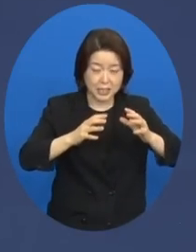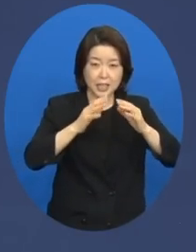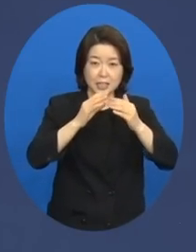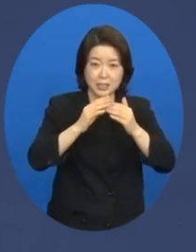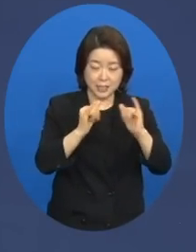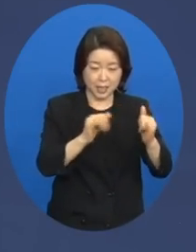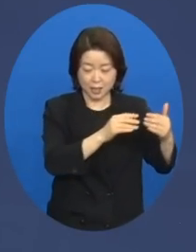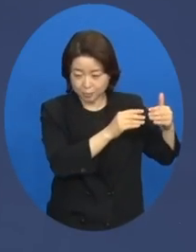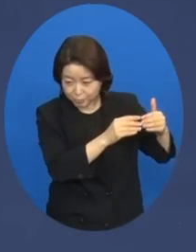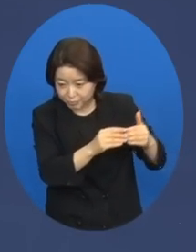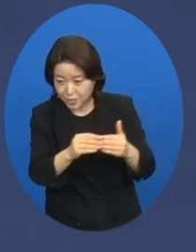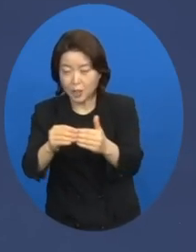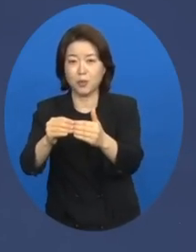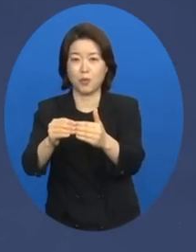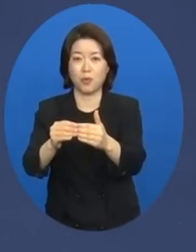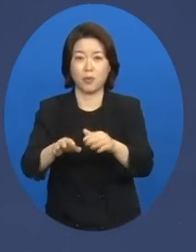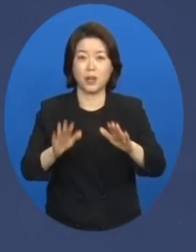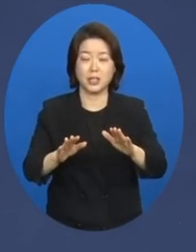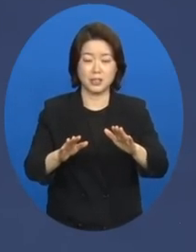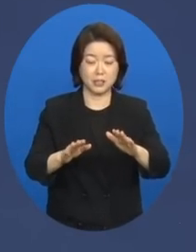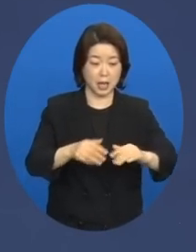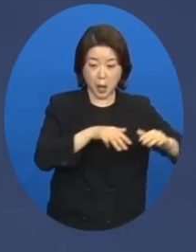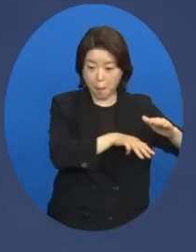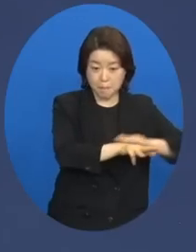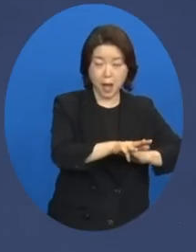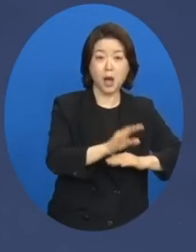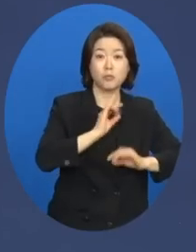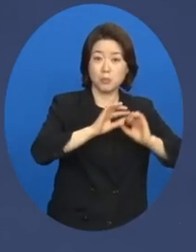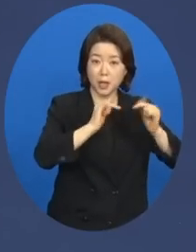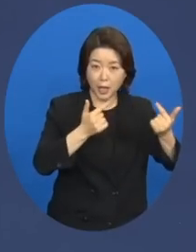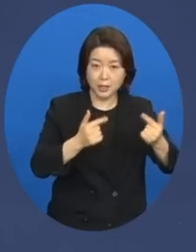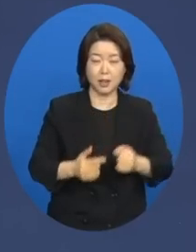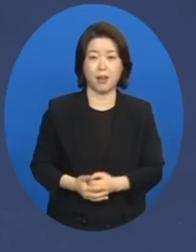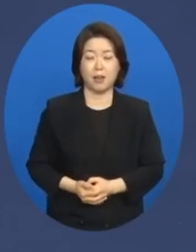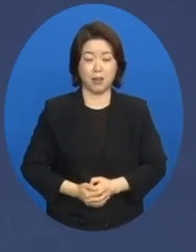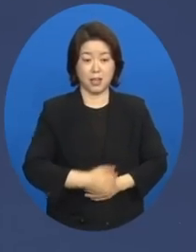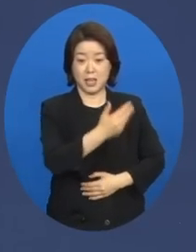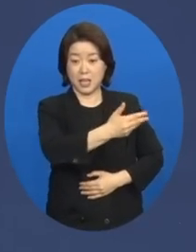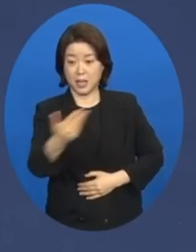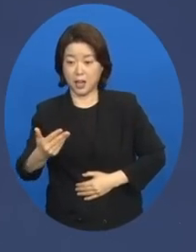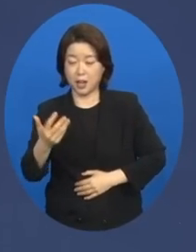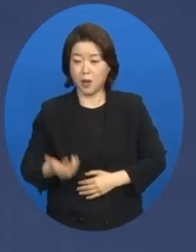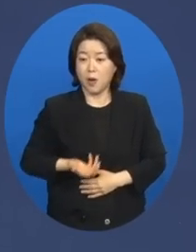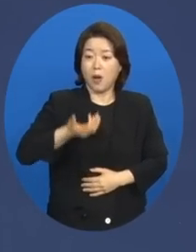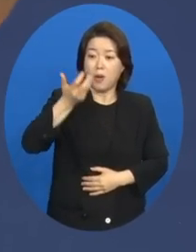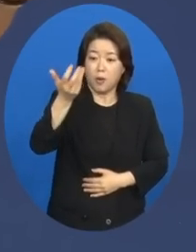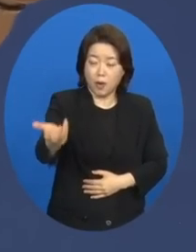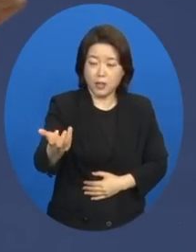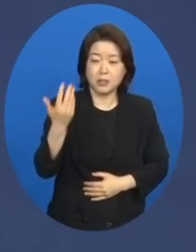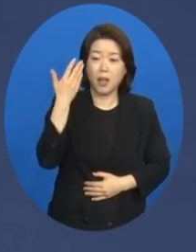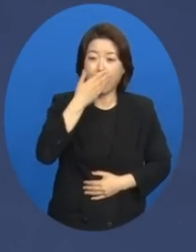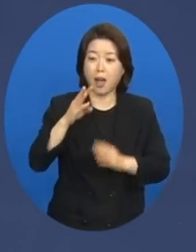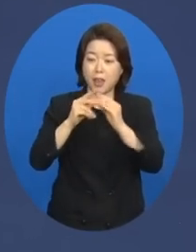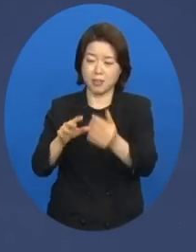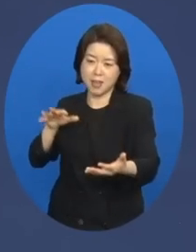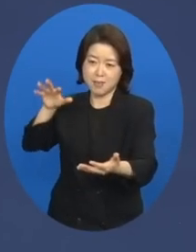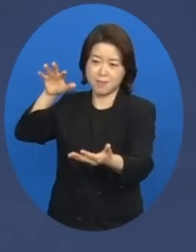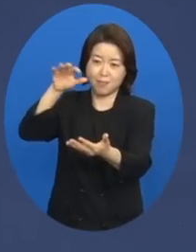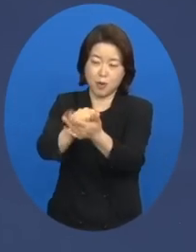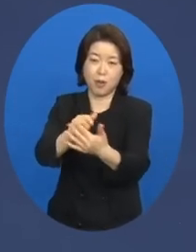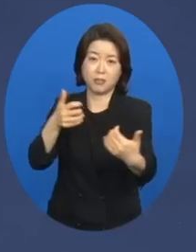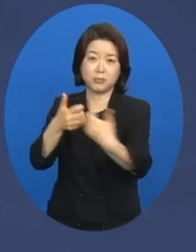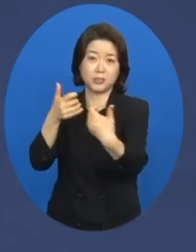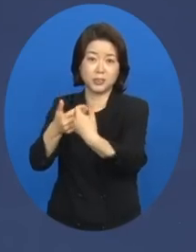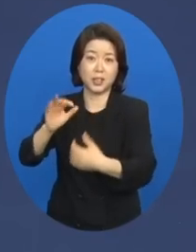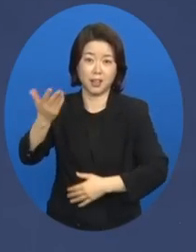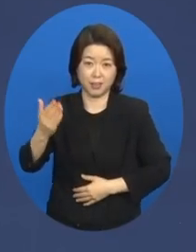데리고 이제는 빠져나온 게 아니라 이제는 다 들어가서 가나안 땅을 정복해야 하는